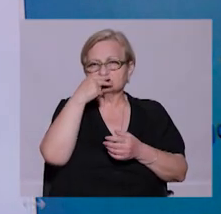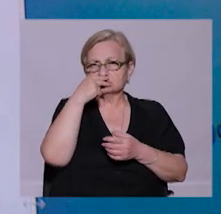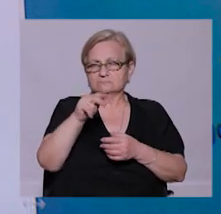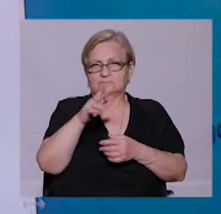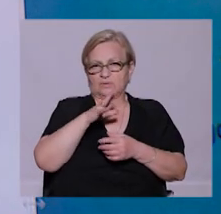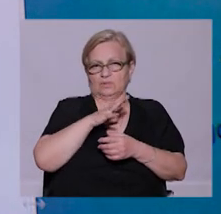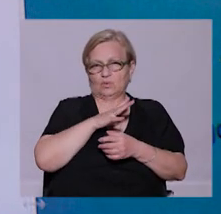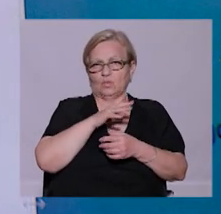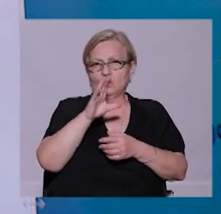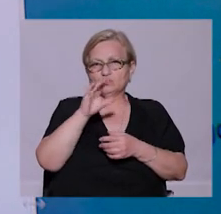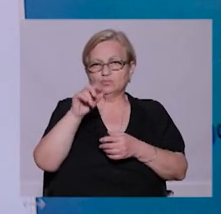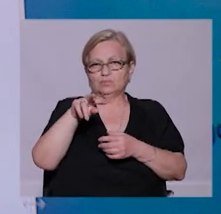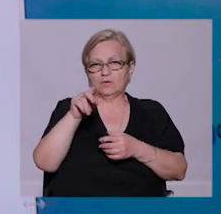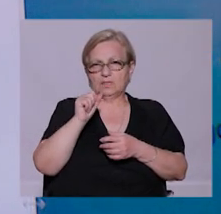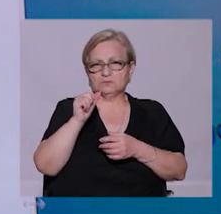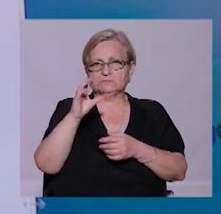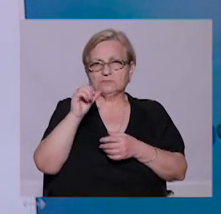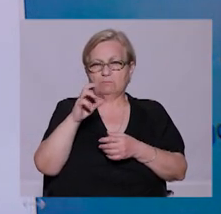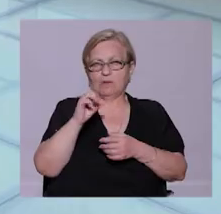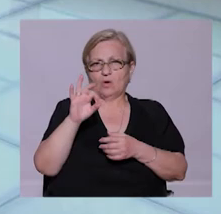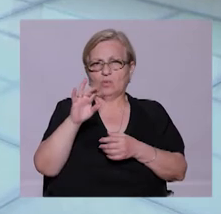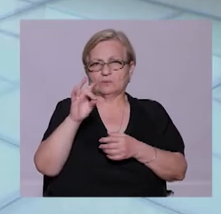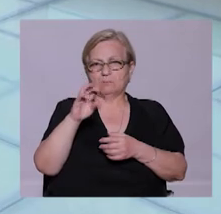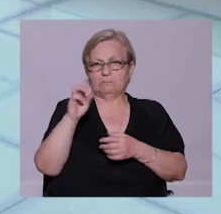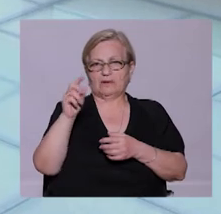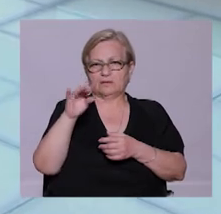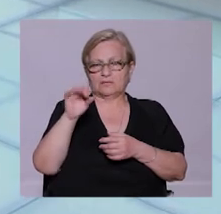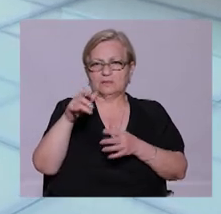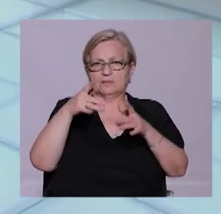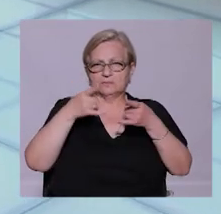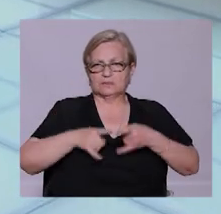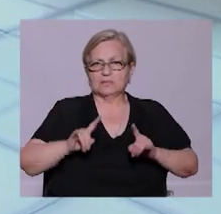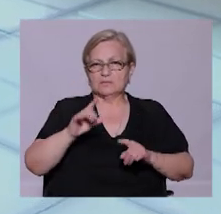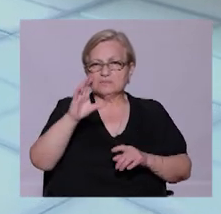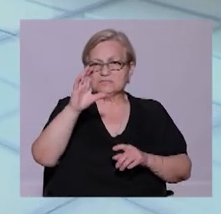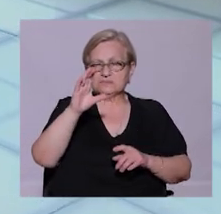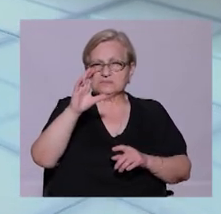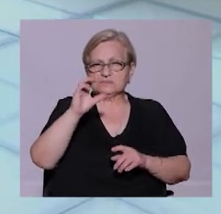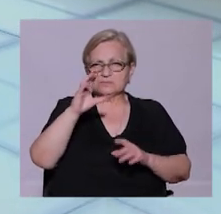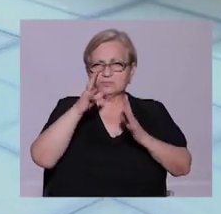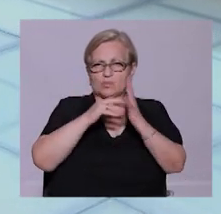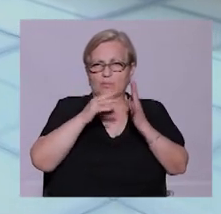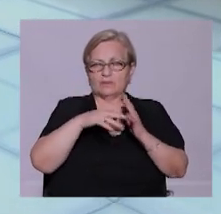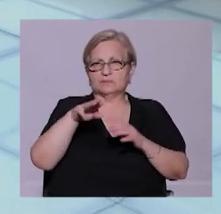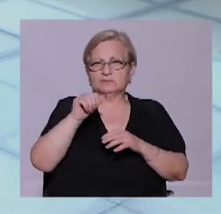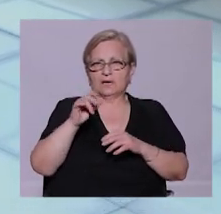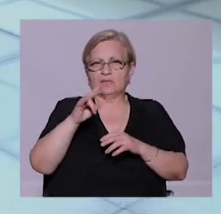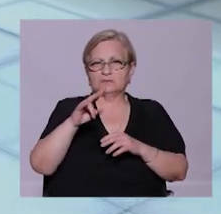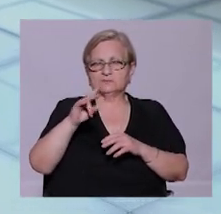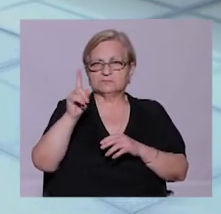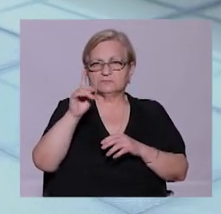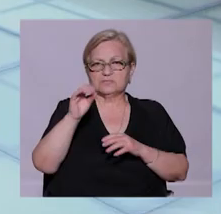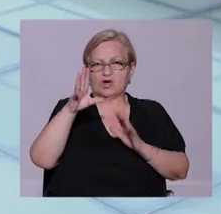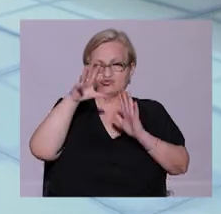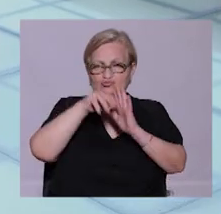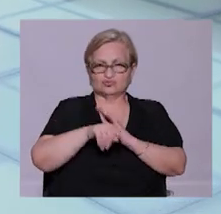მეიგავე გახლდათ სულხან საბა ორბელიანი, რომელიც დაიბადა სოფელ ტანძიაში 1658 წლის 24